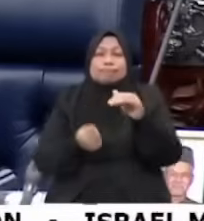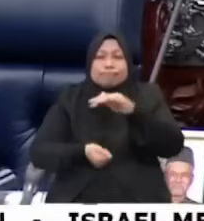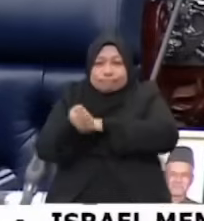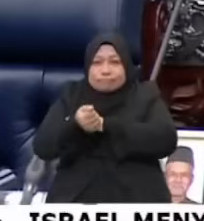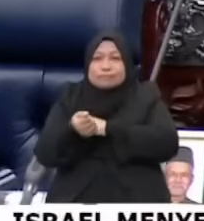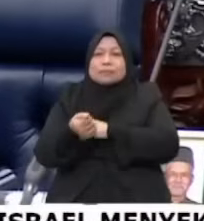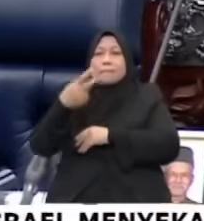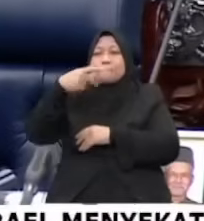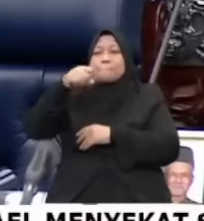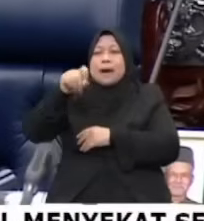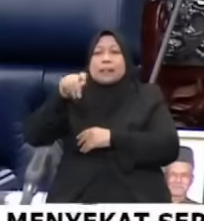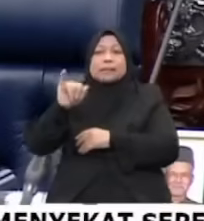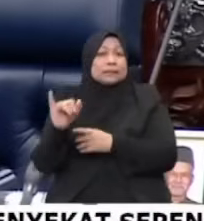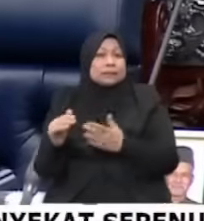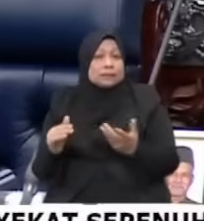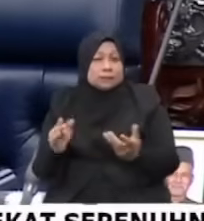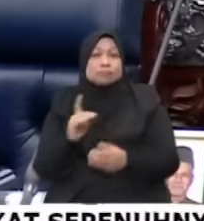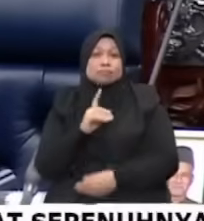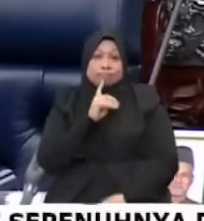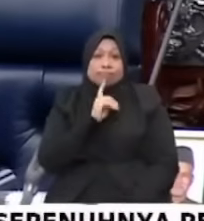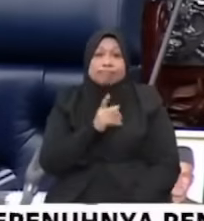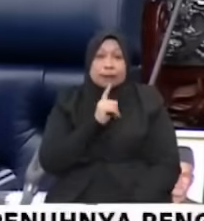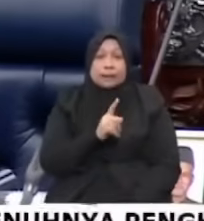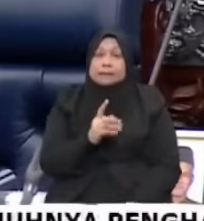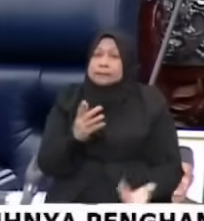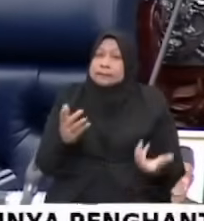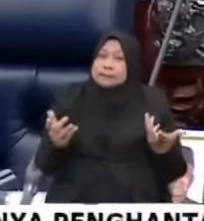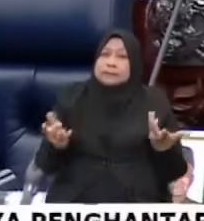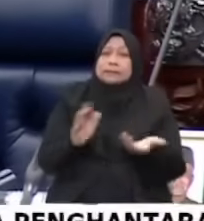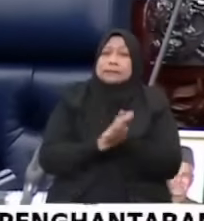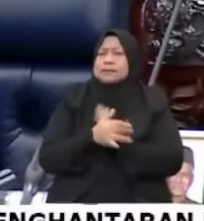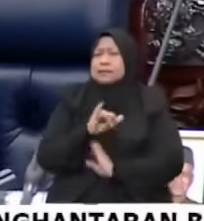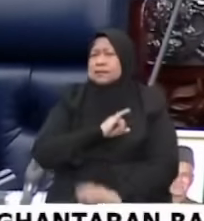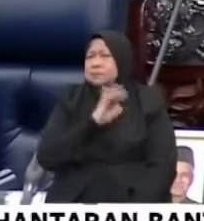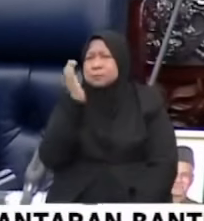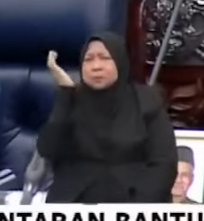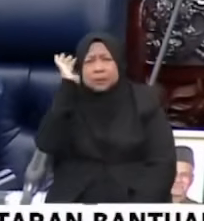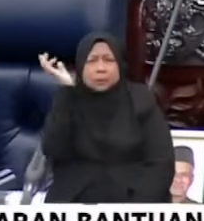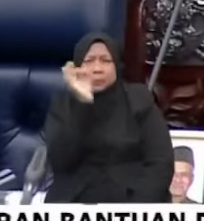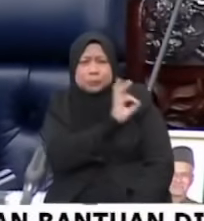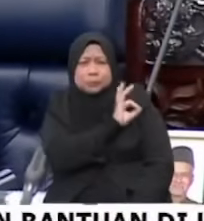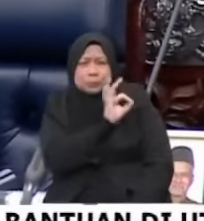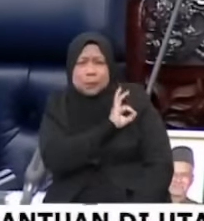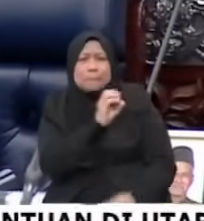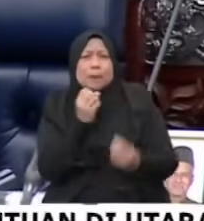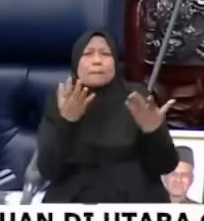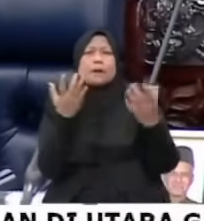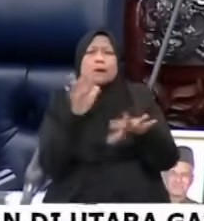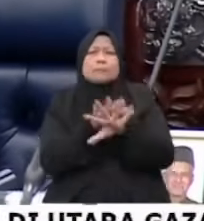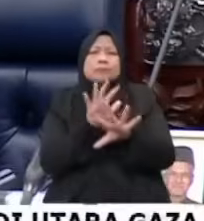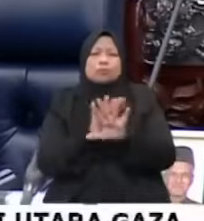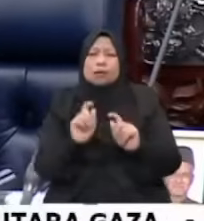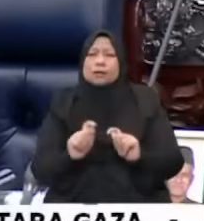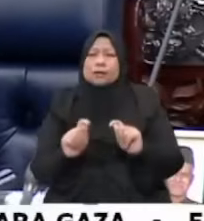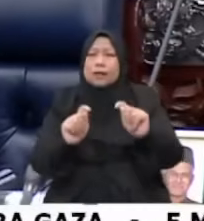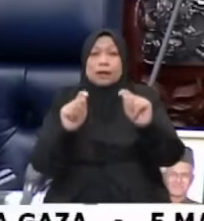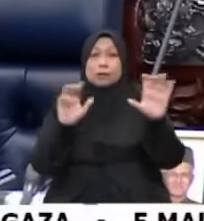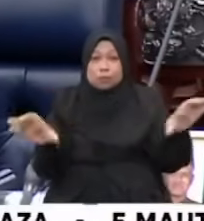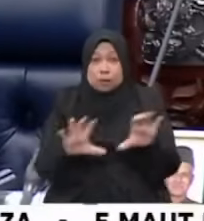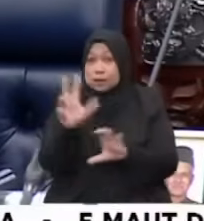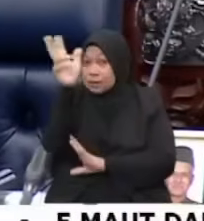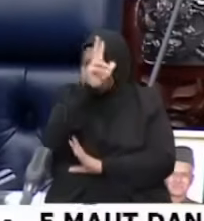izin ini ini realitinya jadi saya ingin tahu berapa ramai Berapa banyak tindakan yang telah diambil oleh